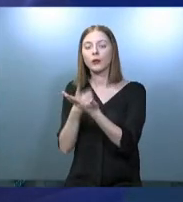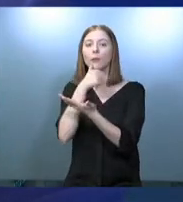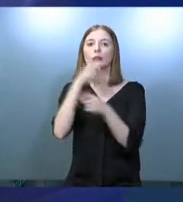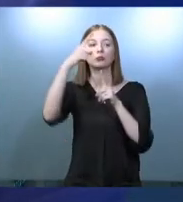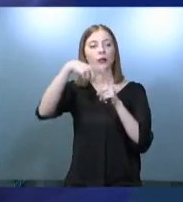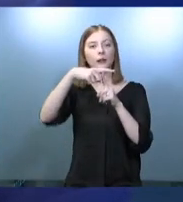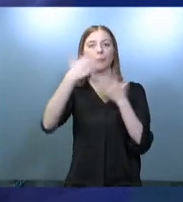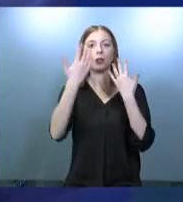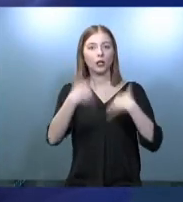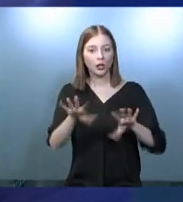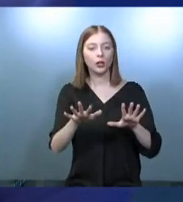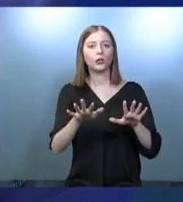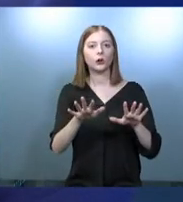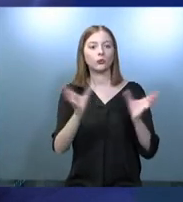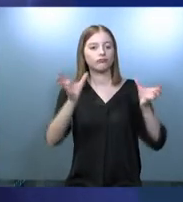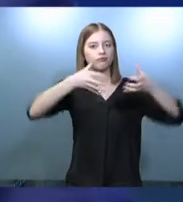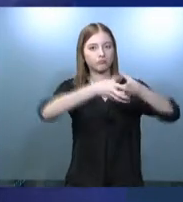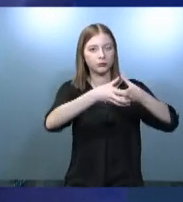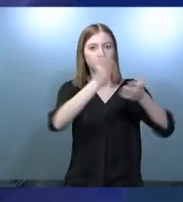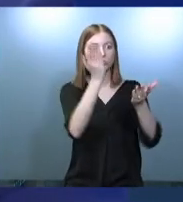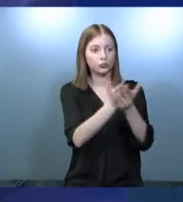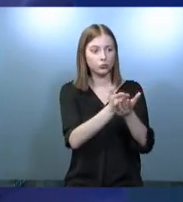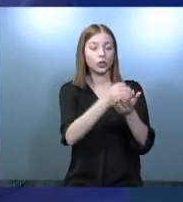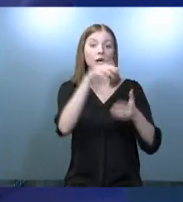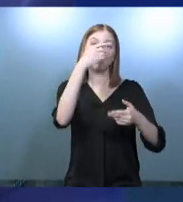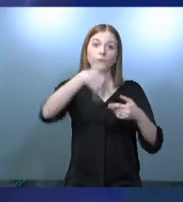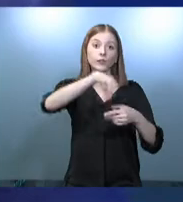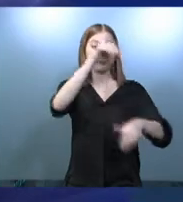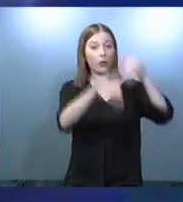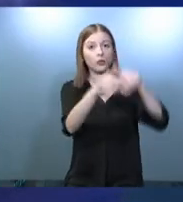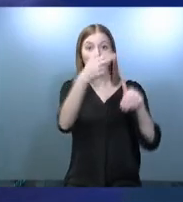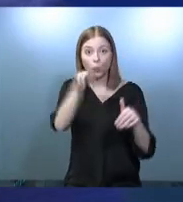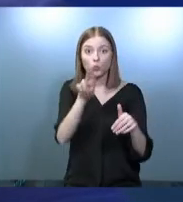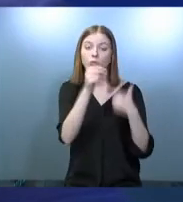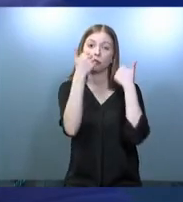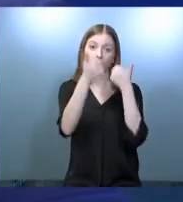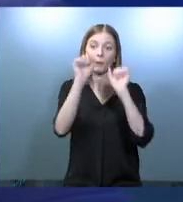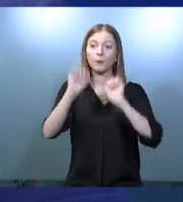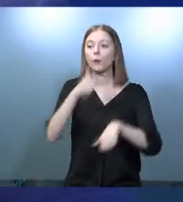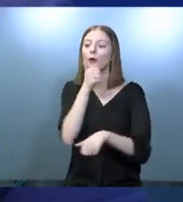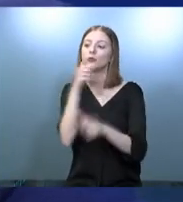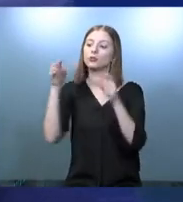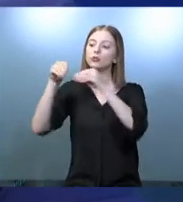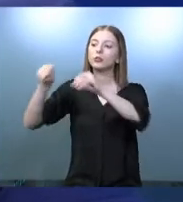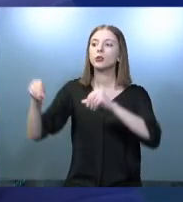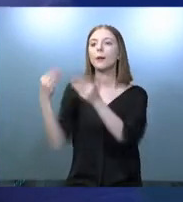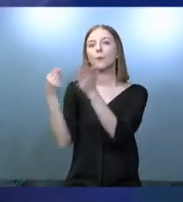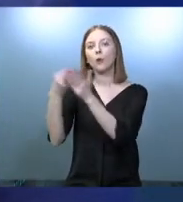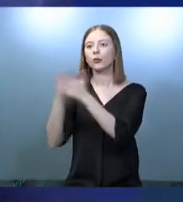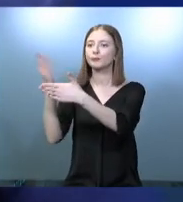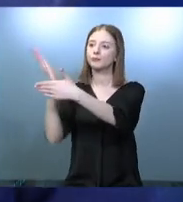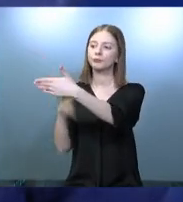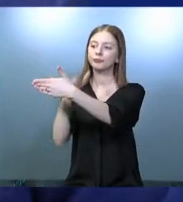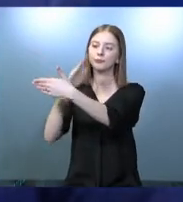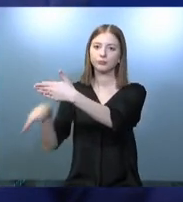taryba prabalsavo, tai toj vietoj problemos nėra. Nebūtinai, kad visus mokesčius, tai galima žemės mokestį nuimti jiems, ar kitus mokesčius,